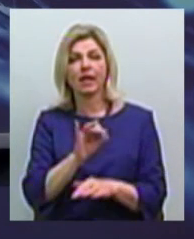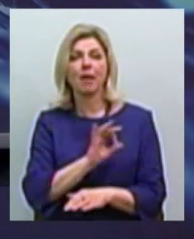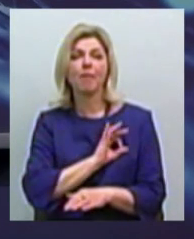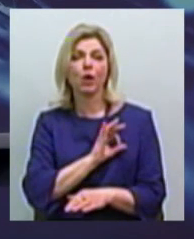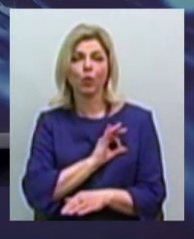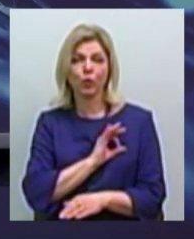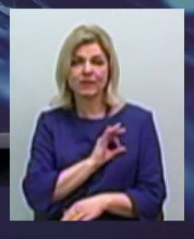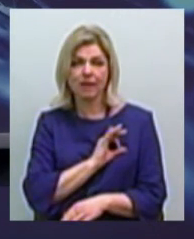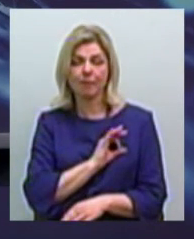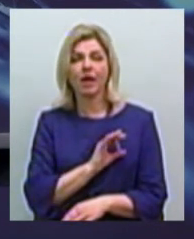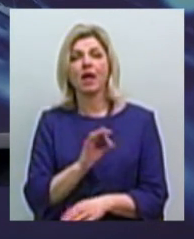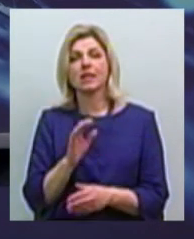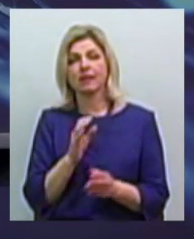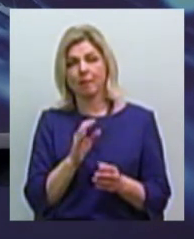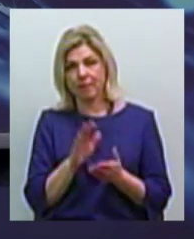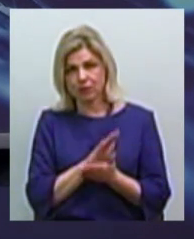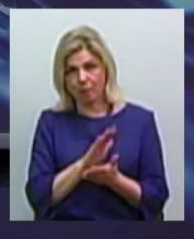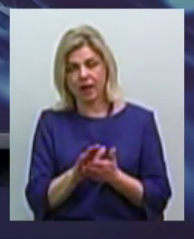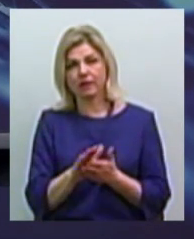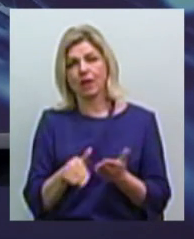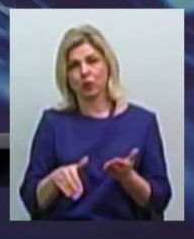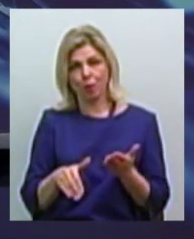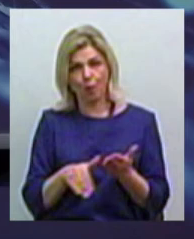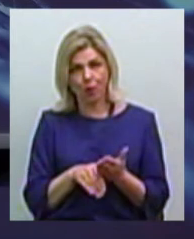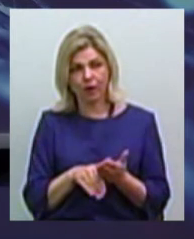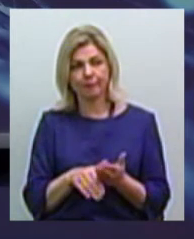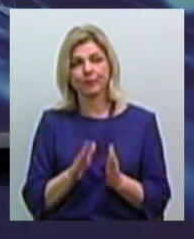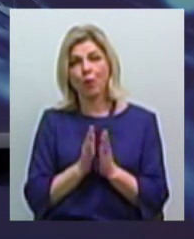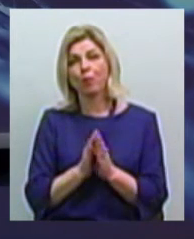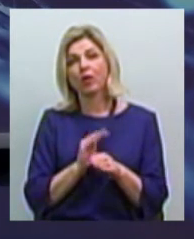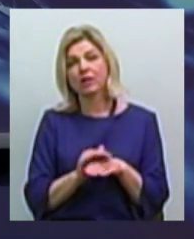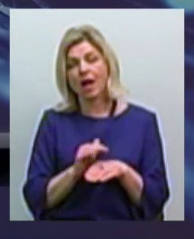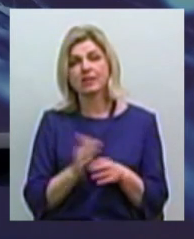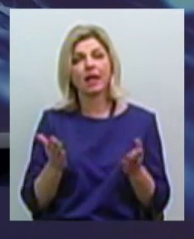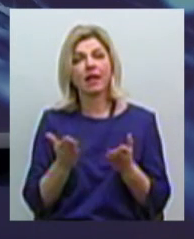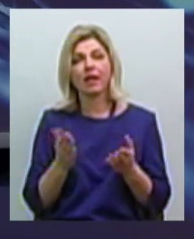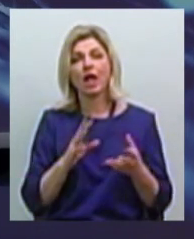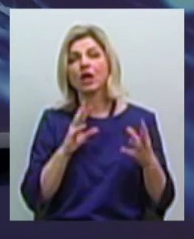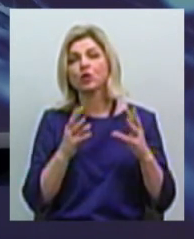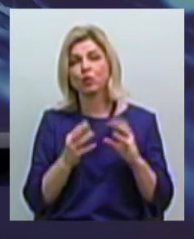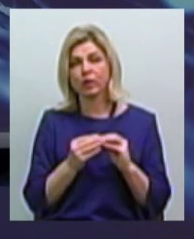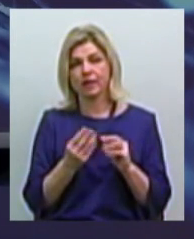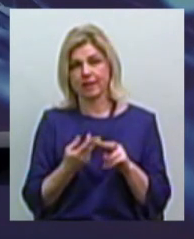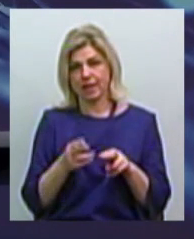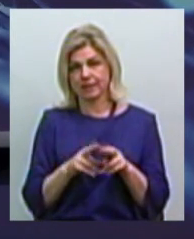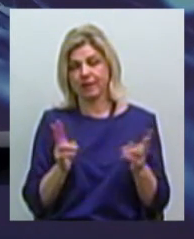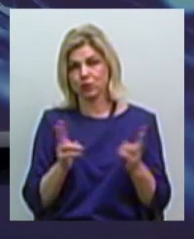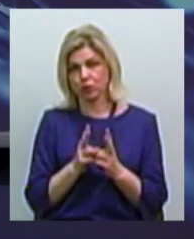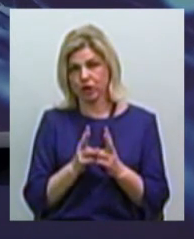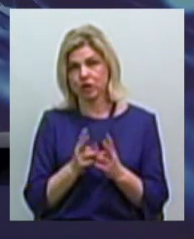параюристами системи безоплатної правової допомоги. Будь ласка, які результати цієї зустрічі?